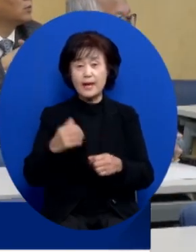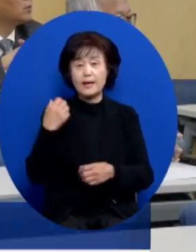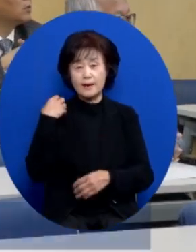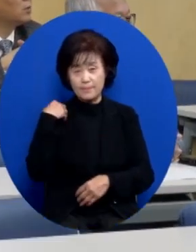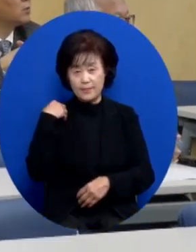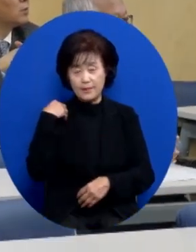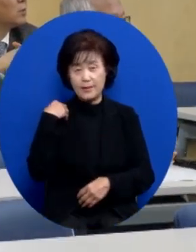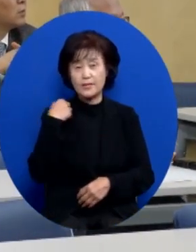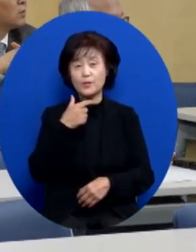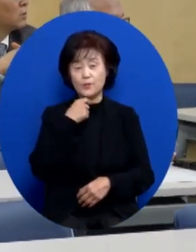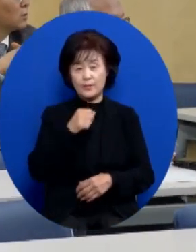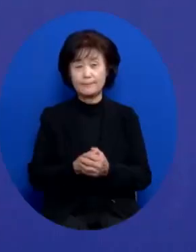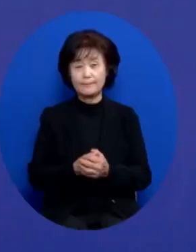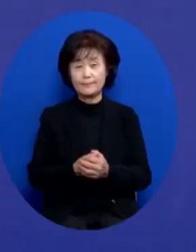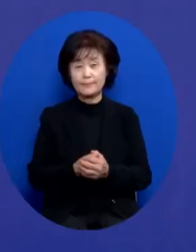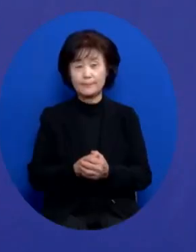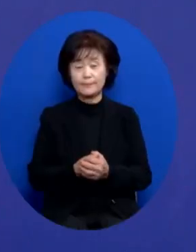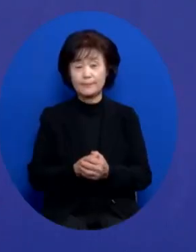감당하겠습니다.